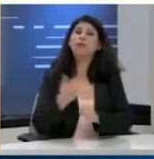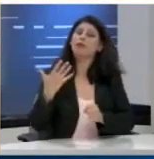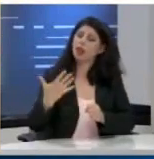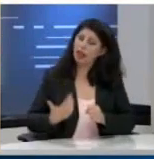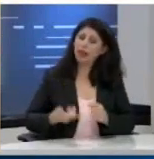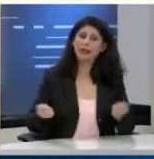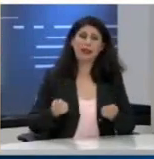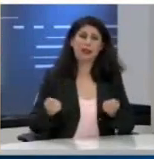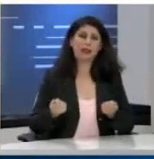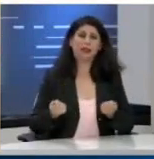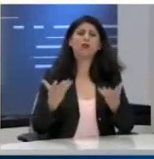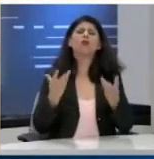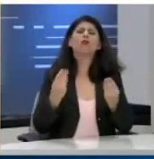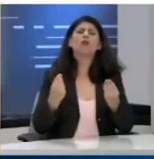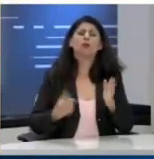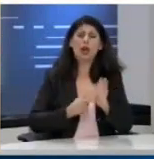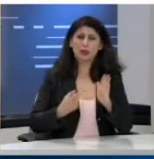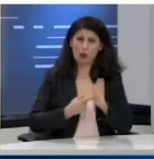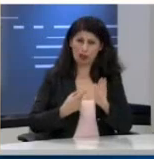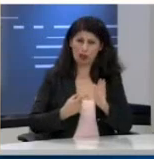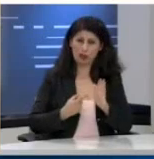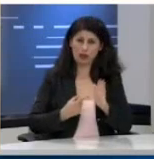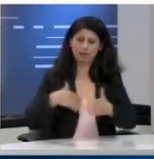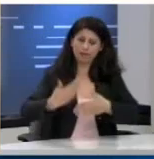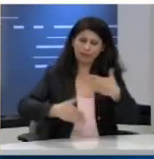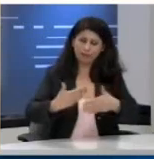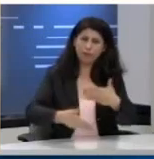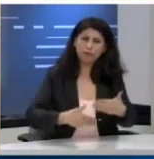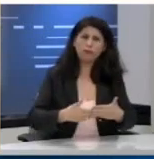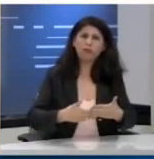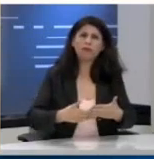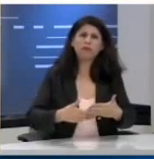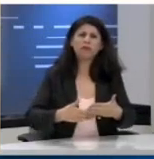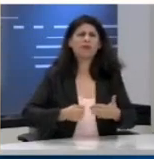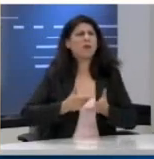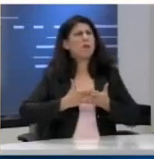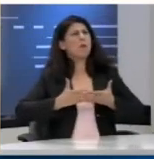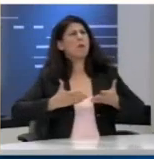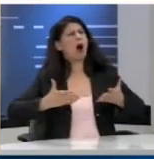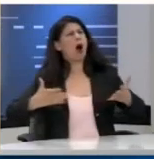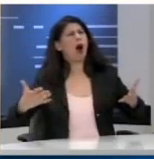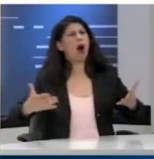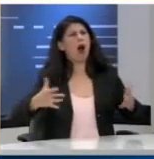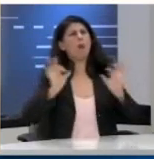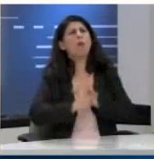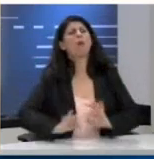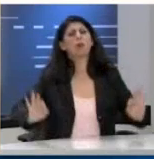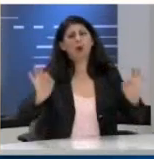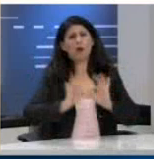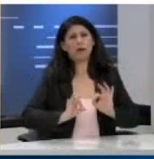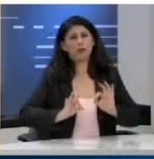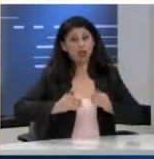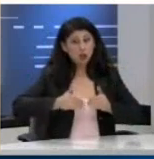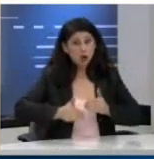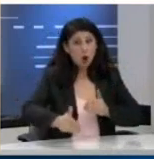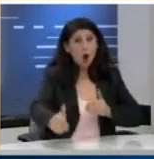έχετε κάνει πολλές φορές διαδοχικά βαρύγδουπες προβλέψεις. Σε όλες